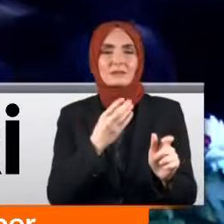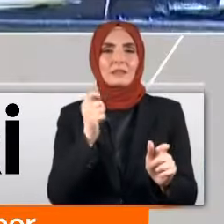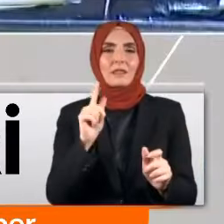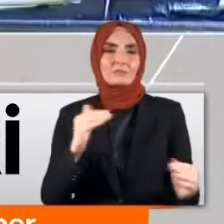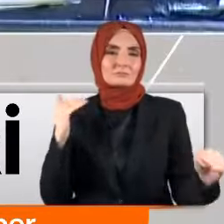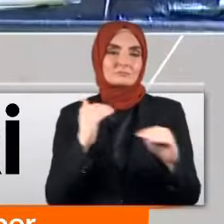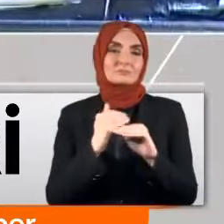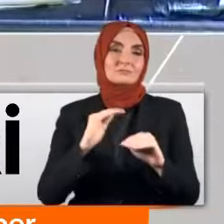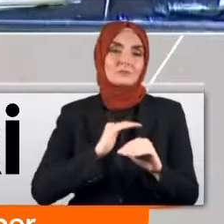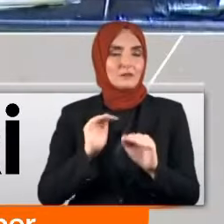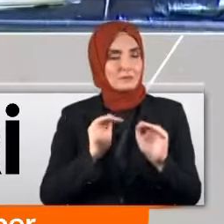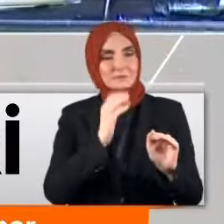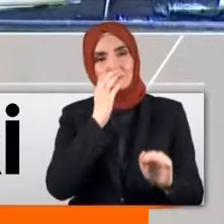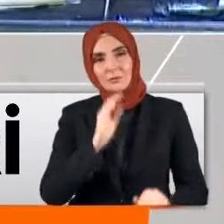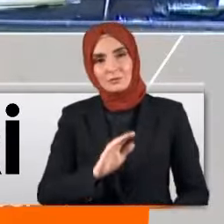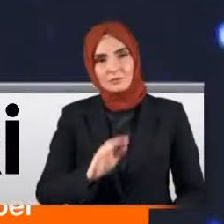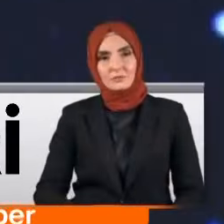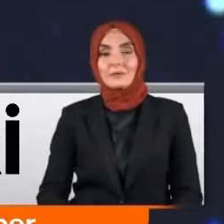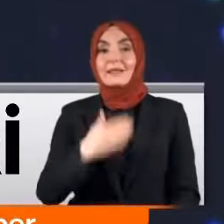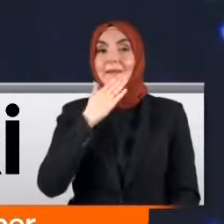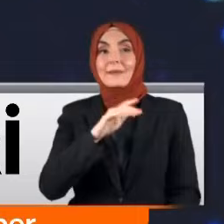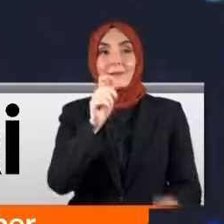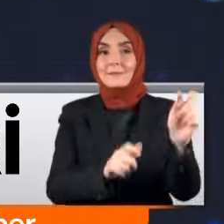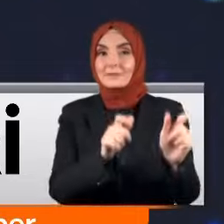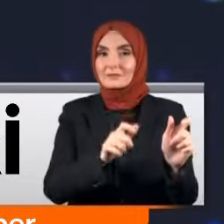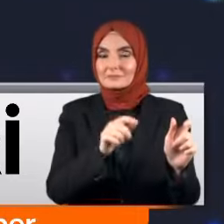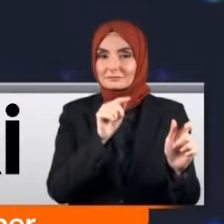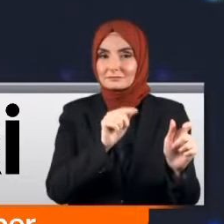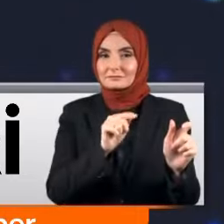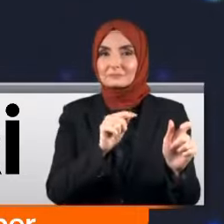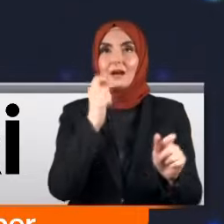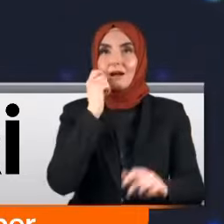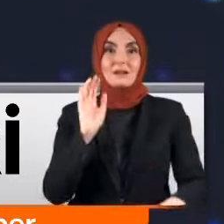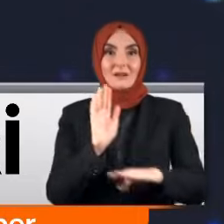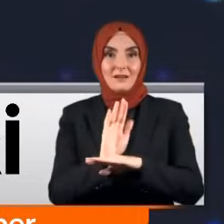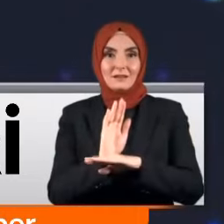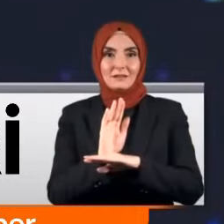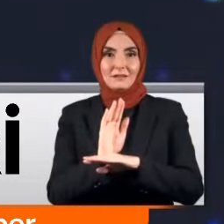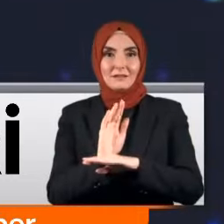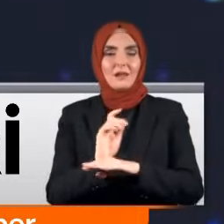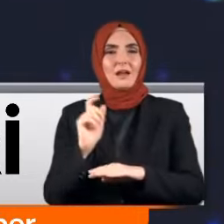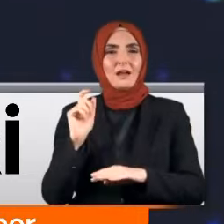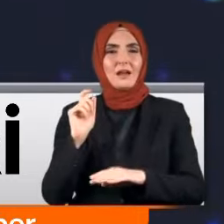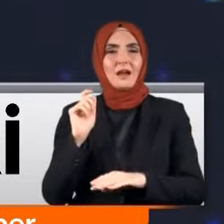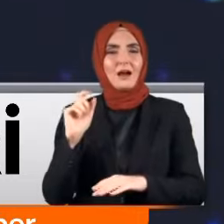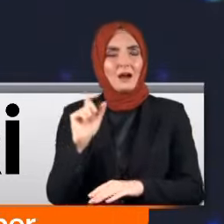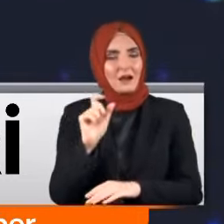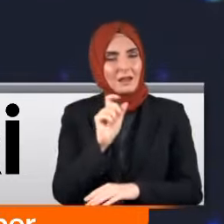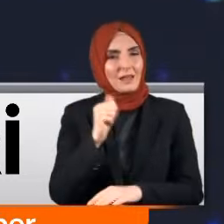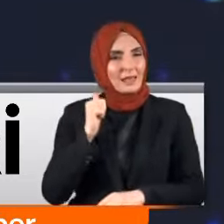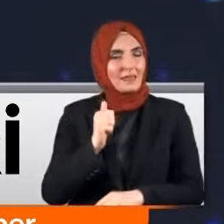statüsündeki emeklilerimizin Ankart'ına her ay 5 bin lirayı yatıracağız. 15